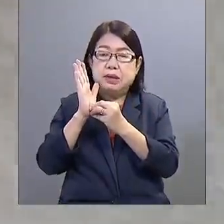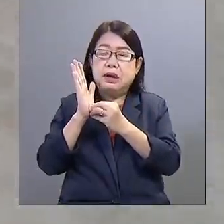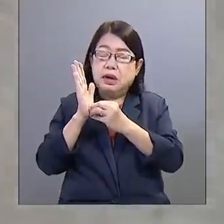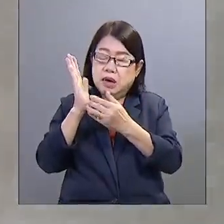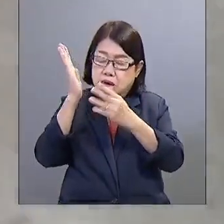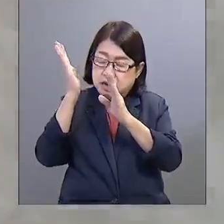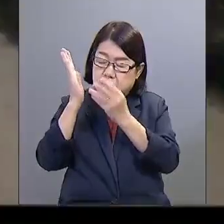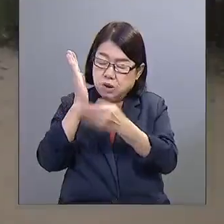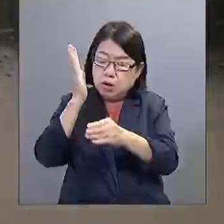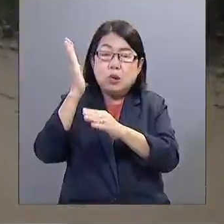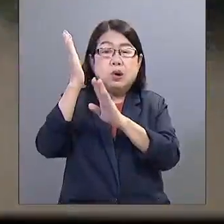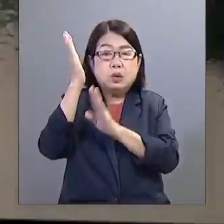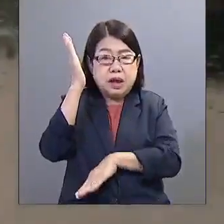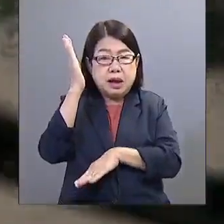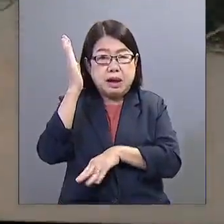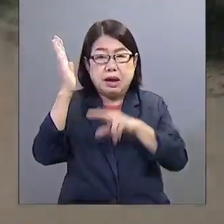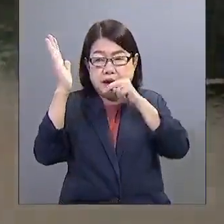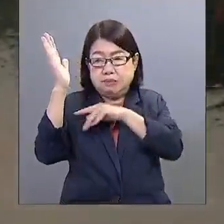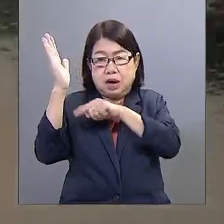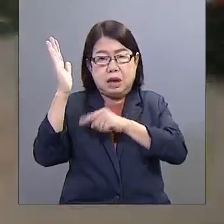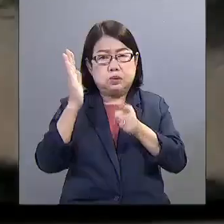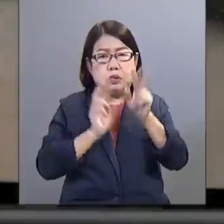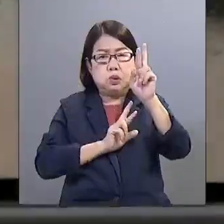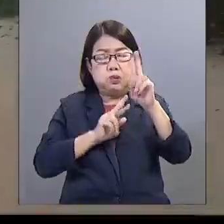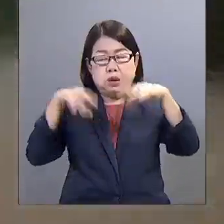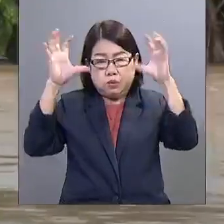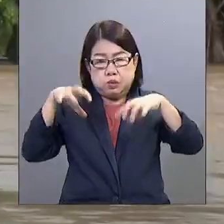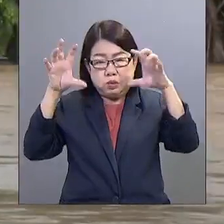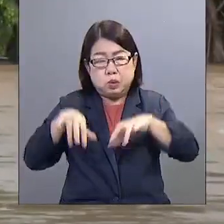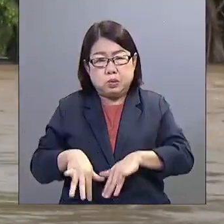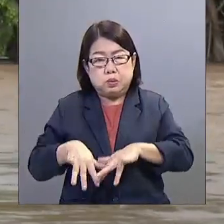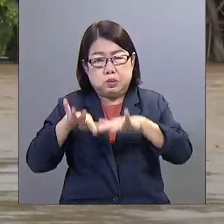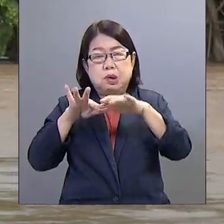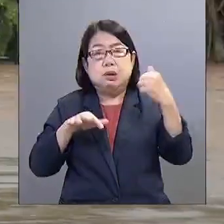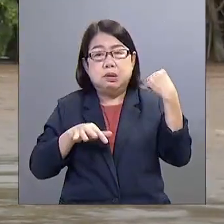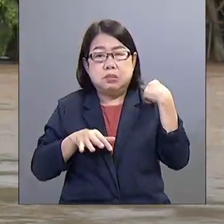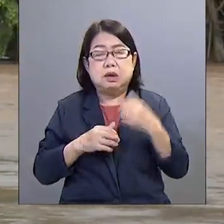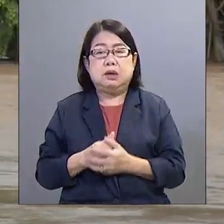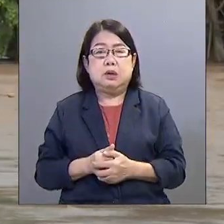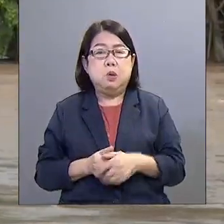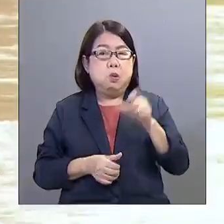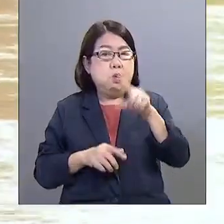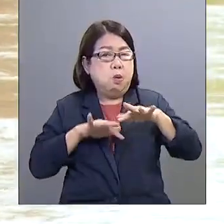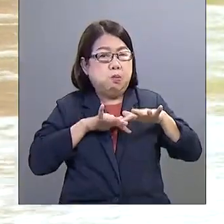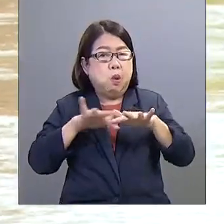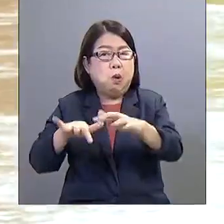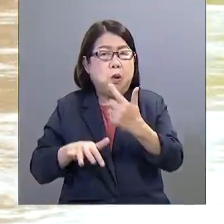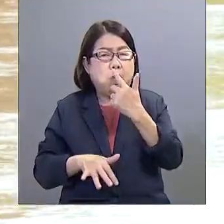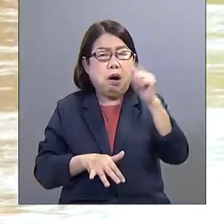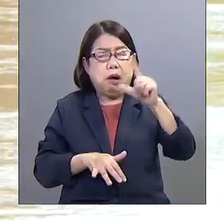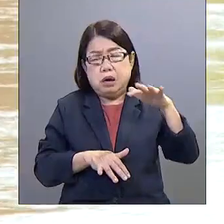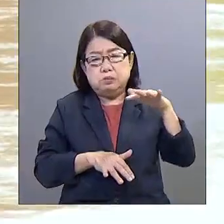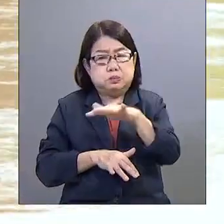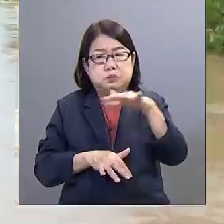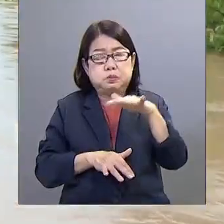อนไยรายานี้ยัต้ระวงอ çıkarจากฝนตกหนักและฝนที่ตกสาทศมซึงอาจะสงผใหเกิดนธุ่มฉุผลัและน้ปาดและหักกได้